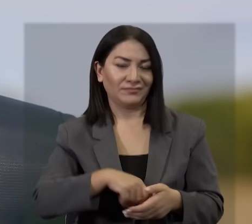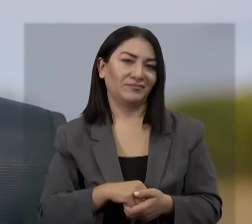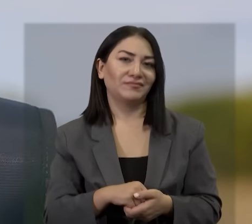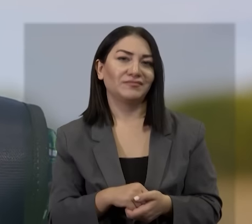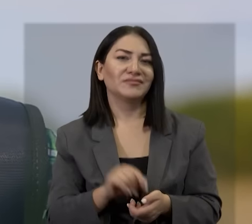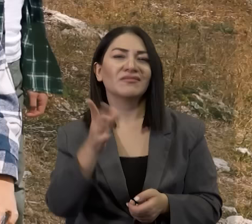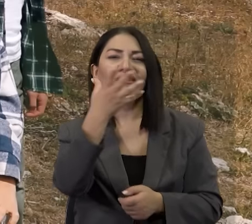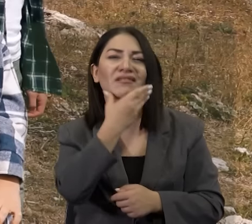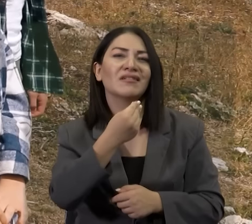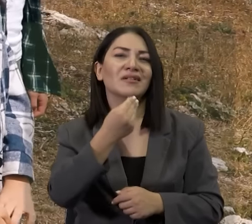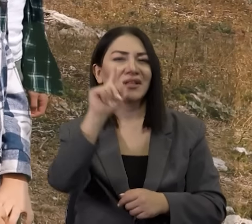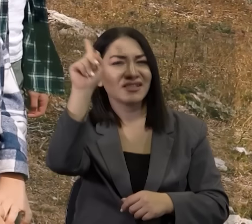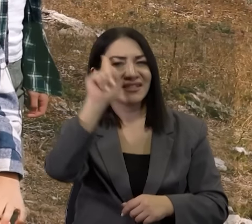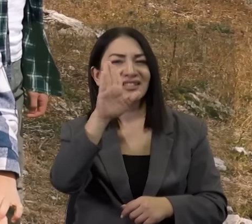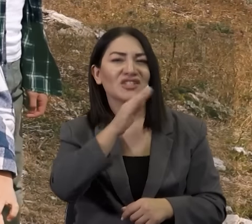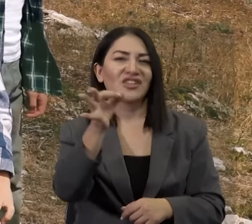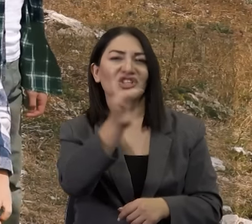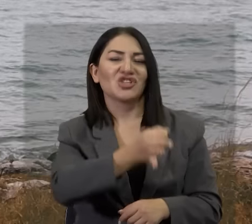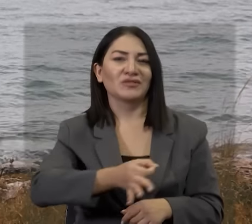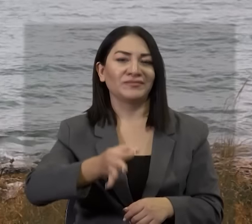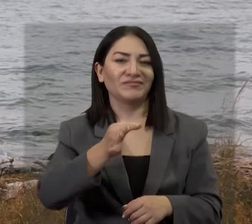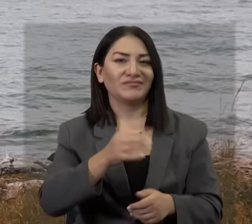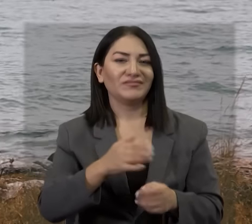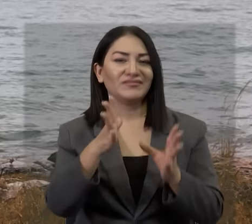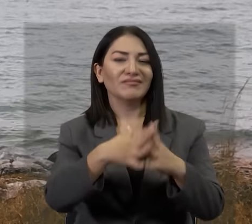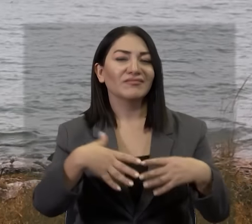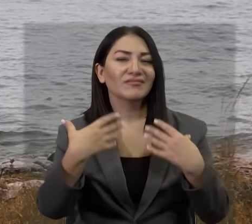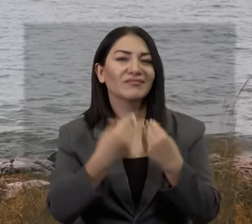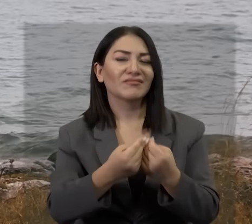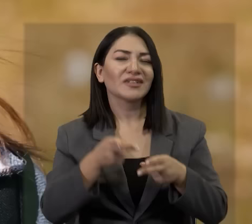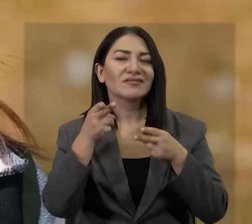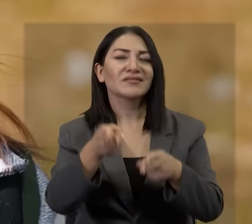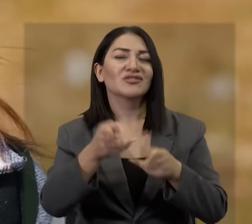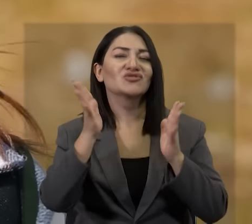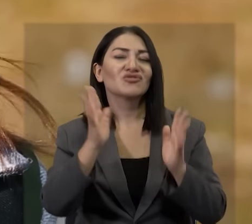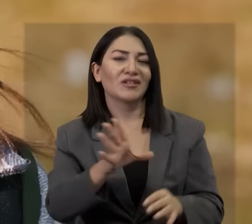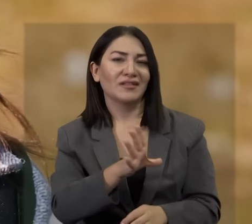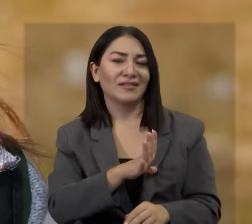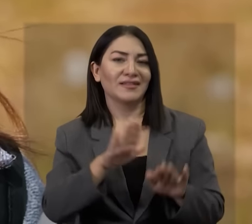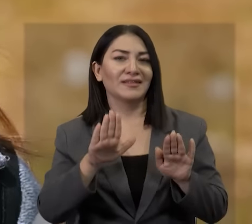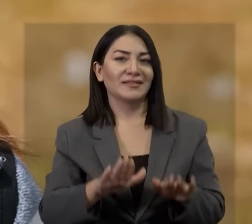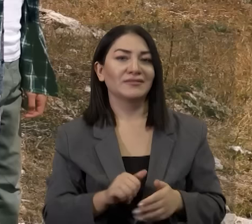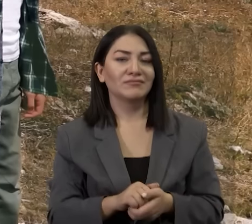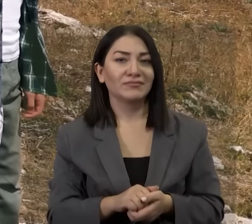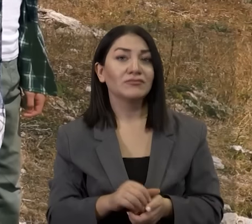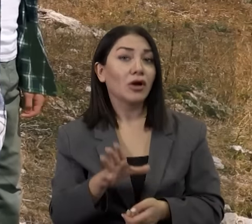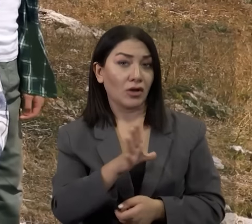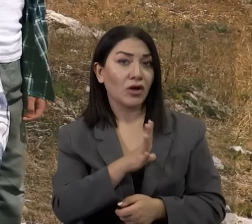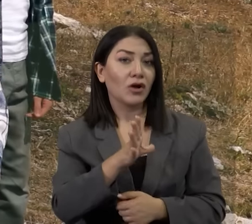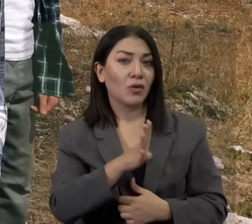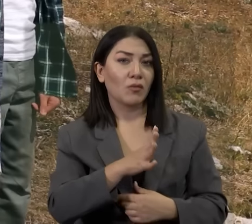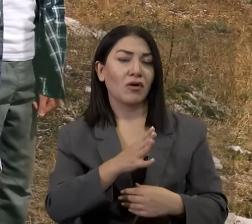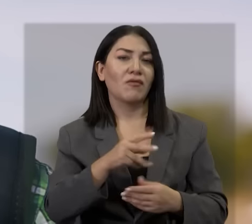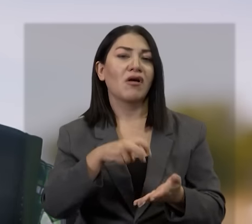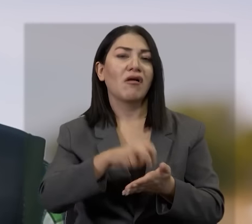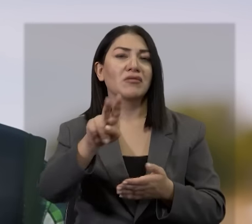ես։ Երեխեք, ինչ սիրուն ա մեր Սևանը։ Մենք ընտանիքով շատ ենք եղել այստեղ։